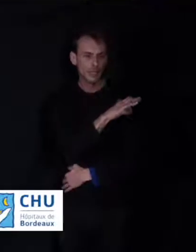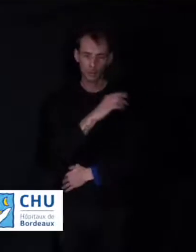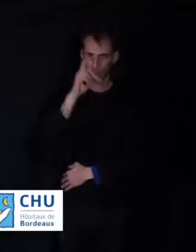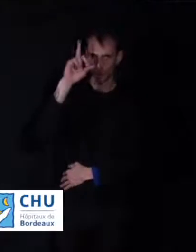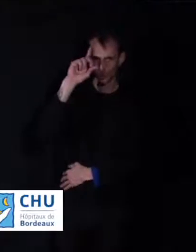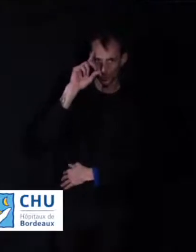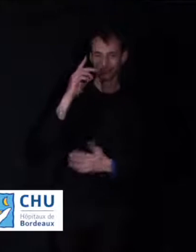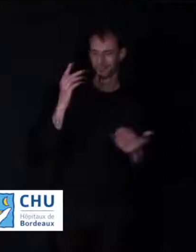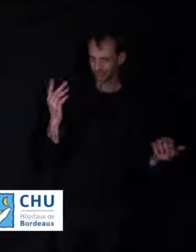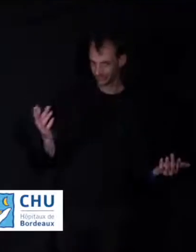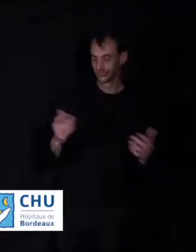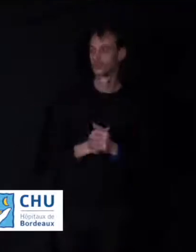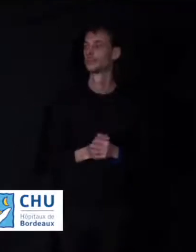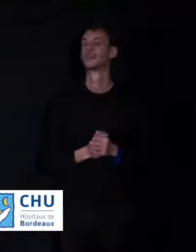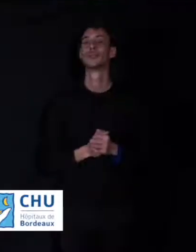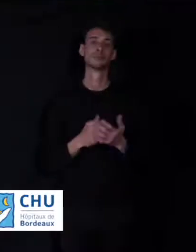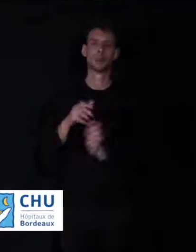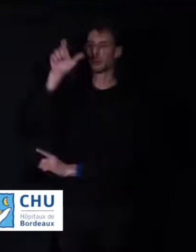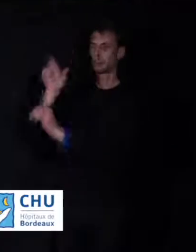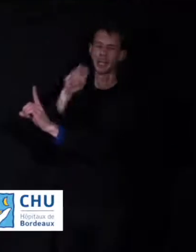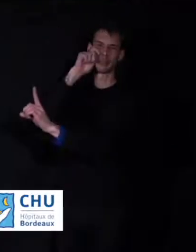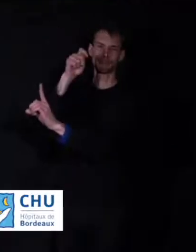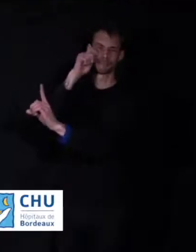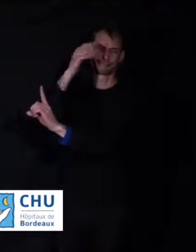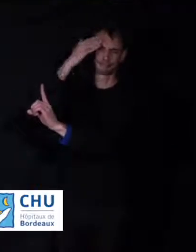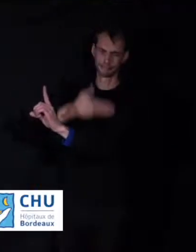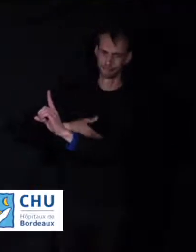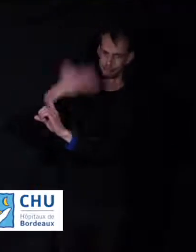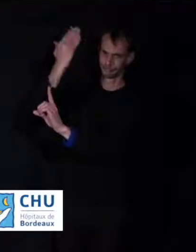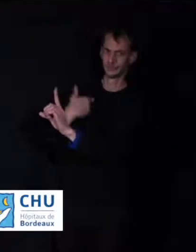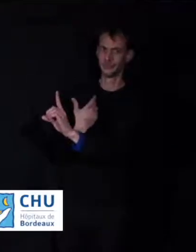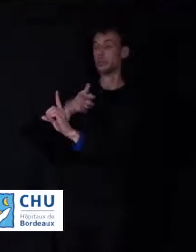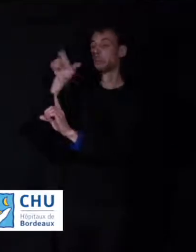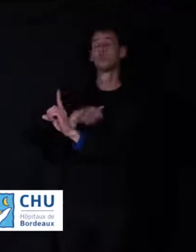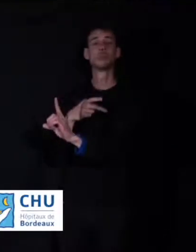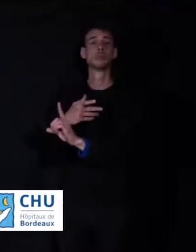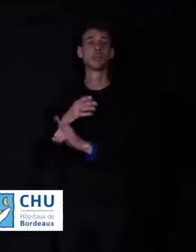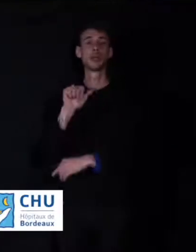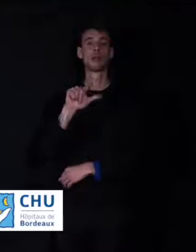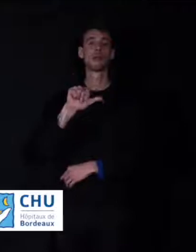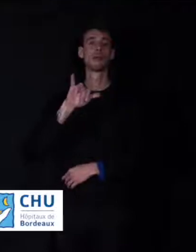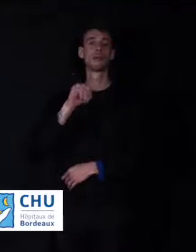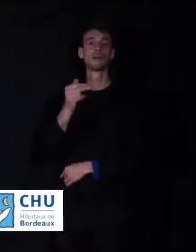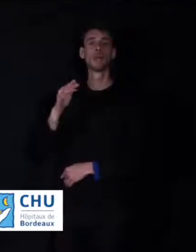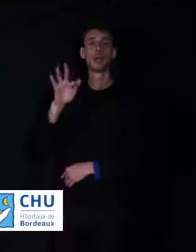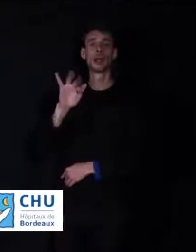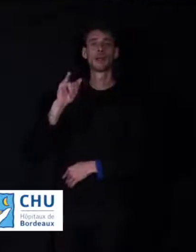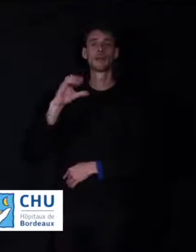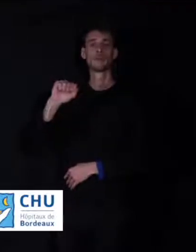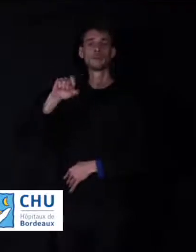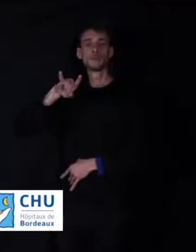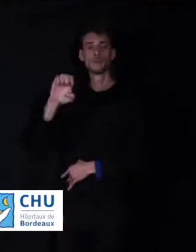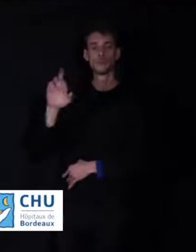vais citer un grand expert, à savoir le professeur Alain Fischer, qui est donc désormais fer de lance de